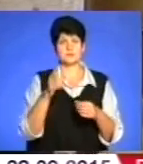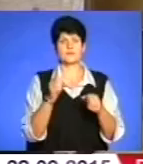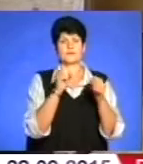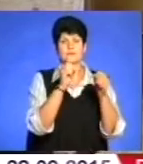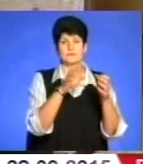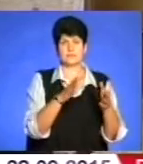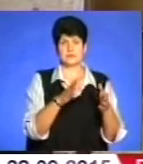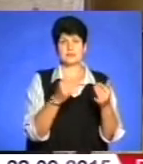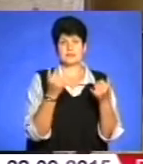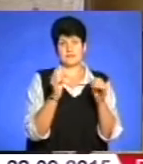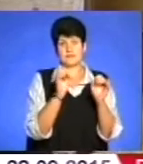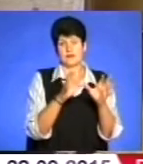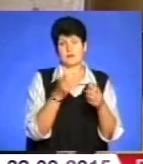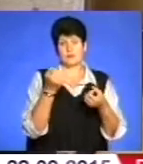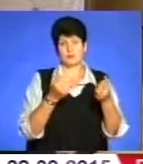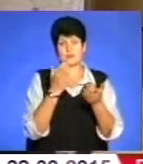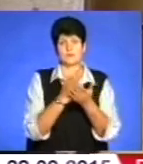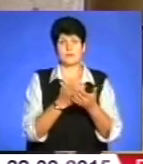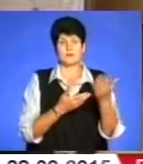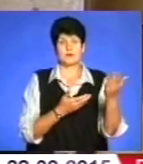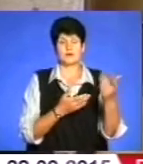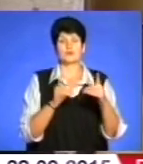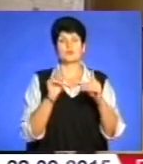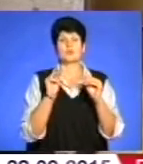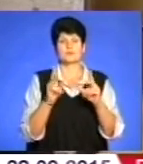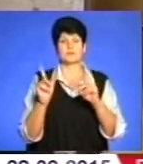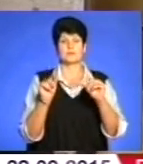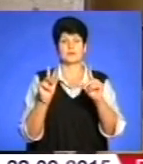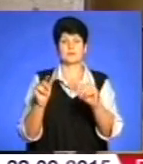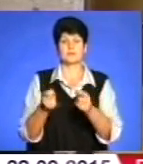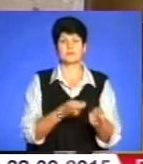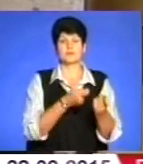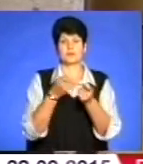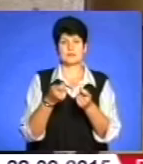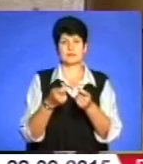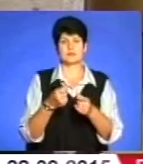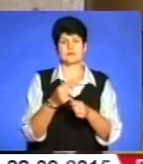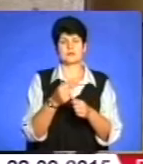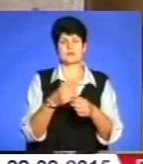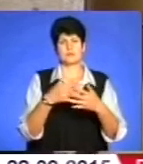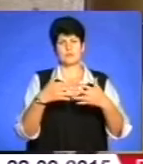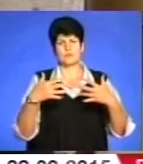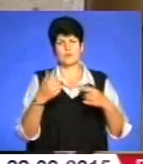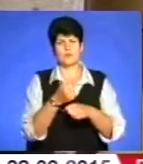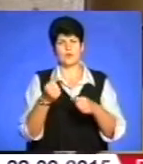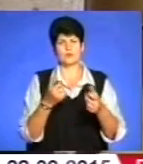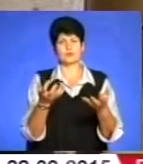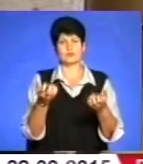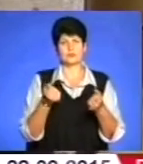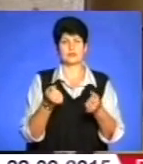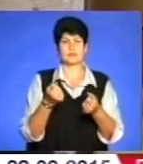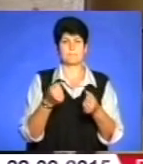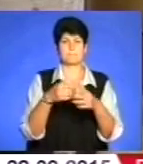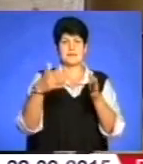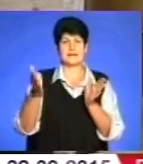ми зараз їм віддали автомобіль, і вони мають чим пересуватися, довозити боєприпаси, отримувати передачі і